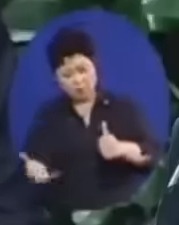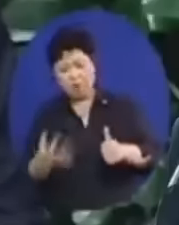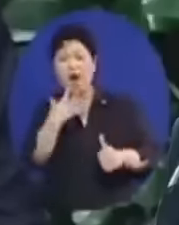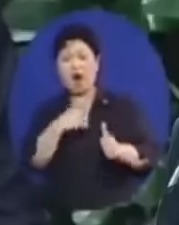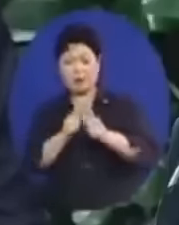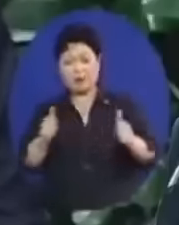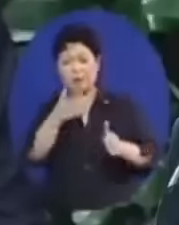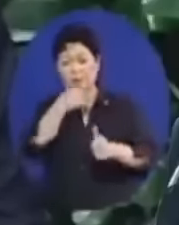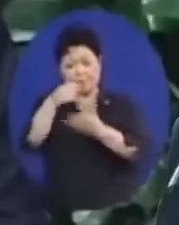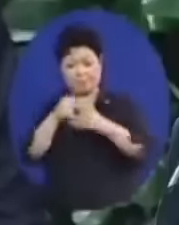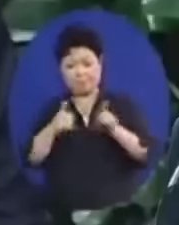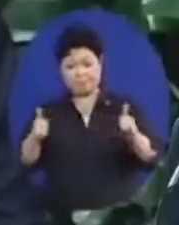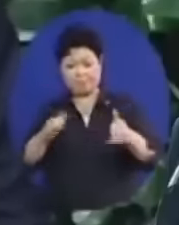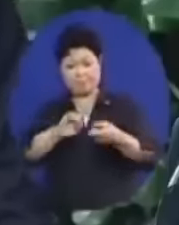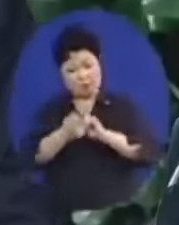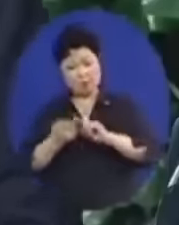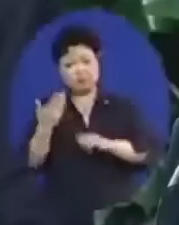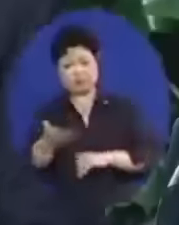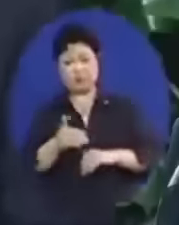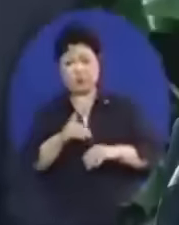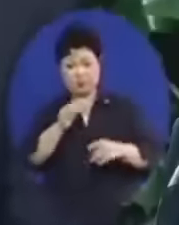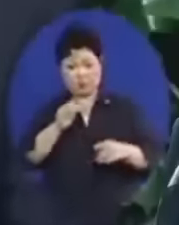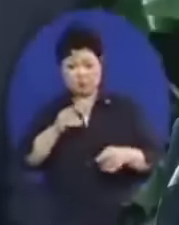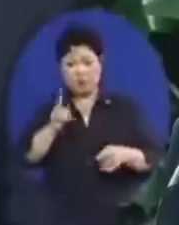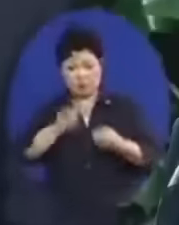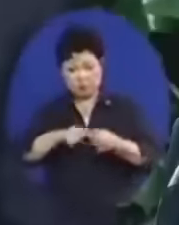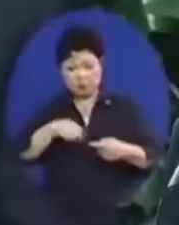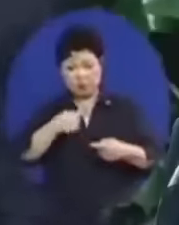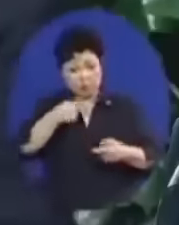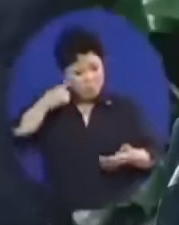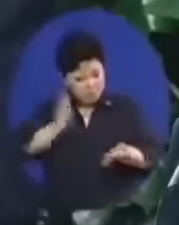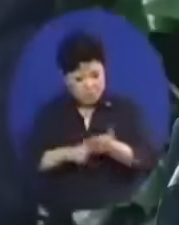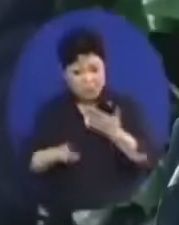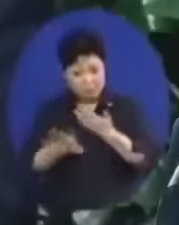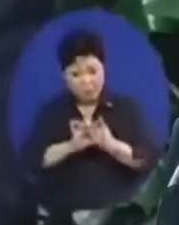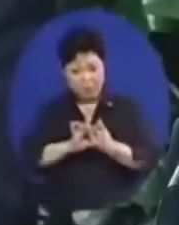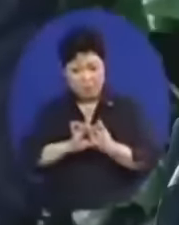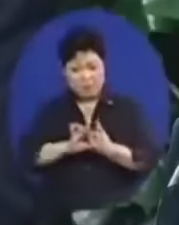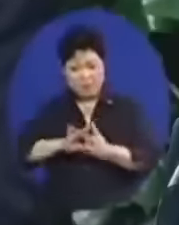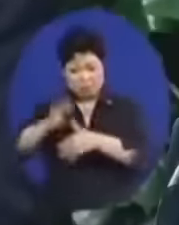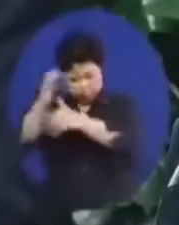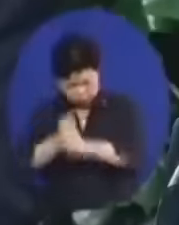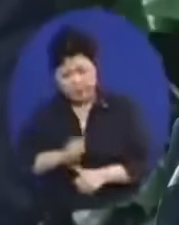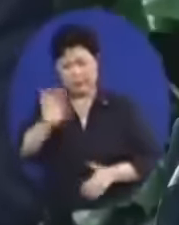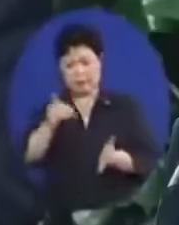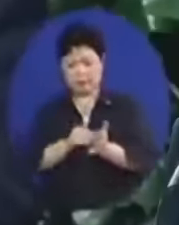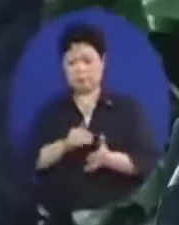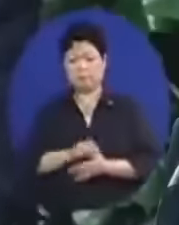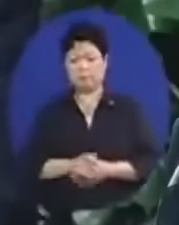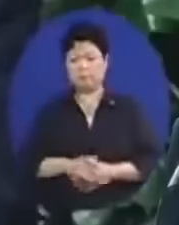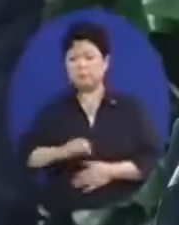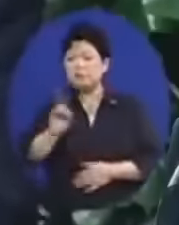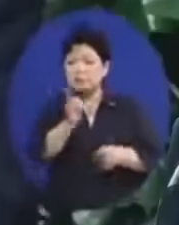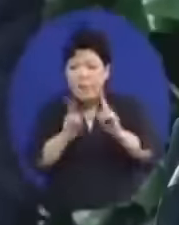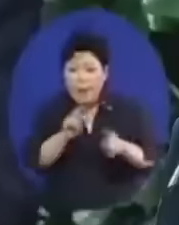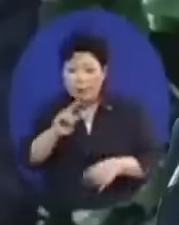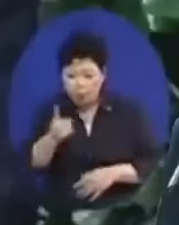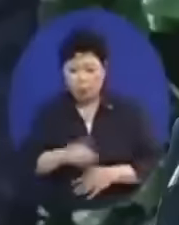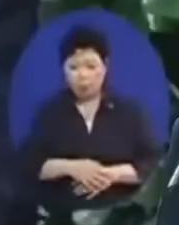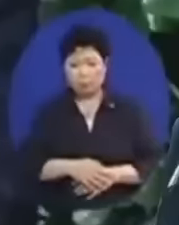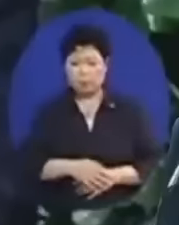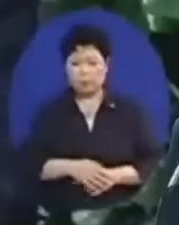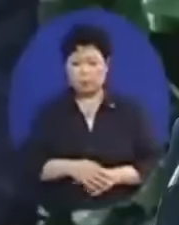아브라함의 복을 받은 사람이 되게 만드는데 그런 자기를 찾았으면 붙잡아야지. 무슨 말을 해도